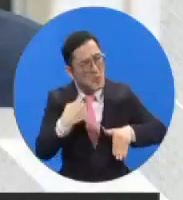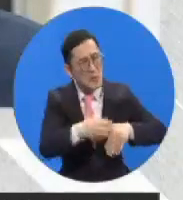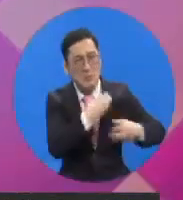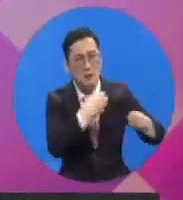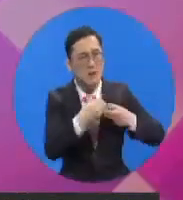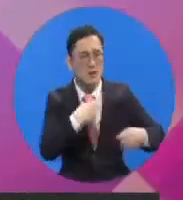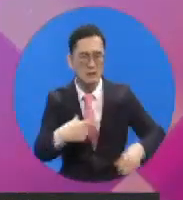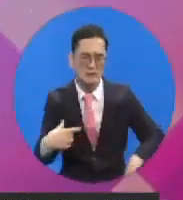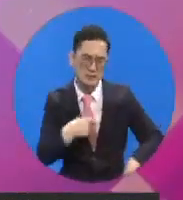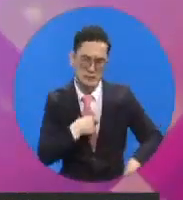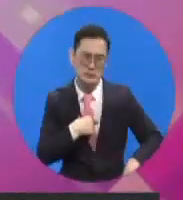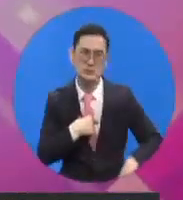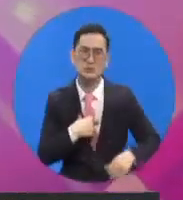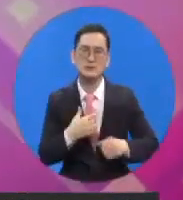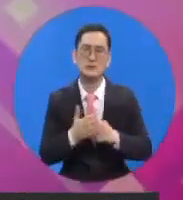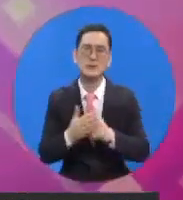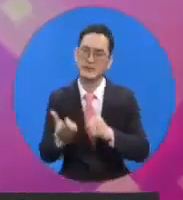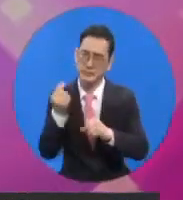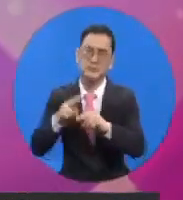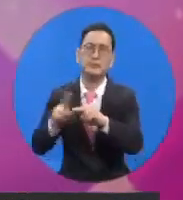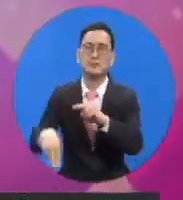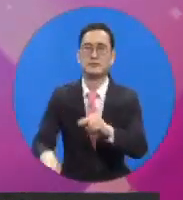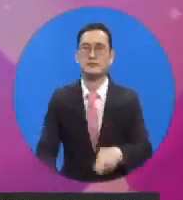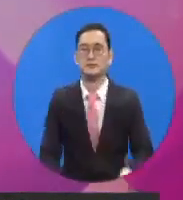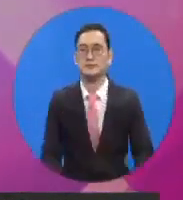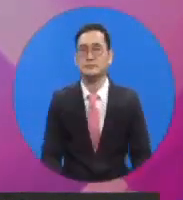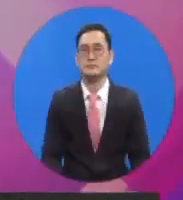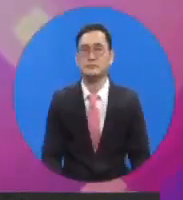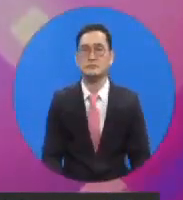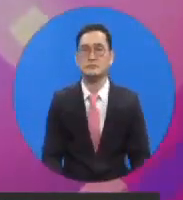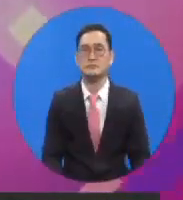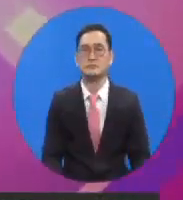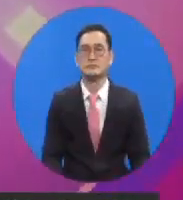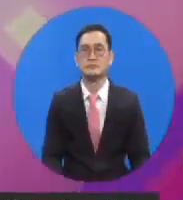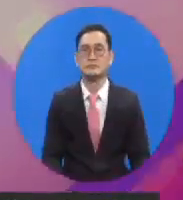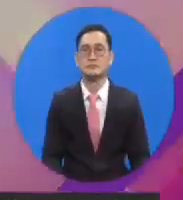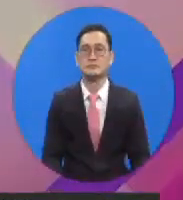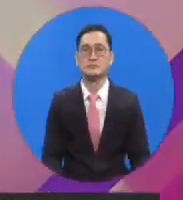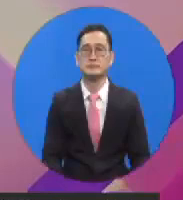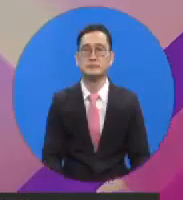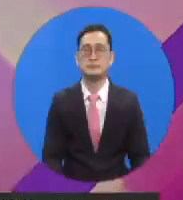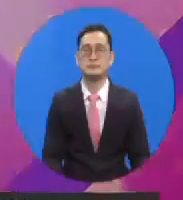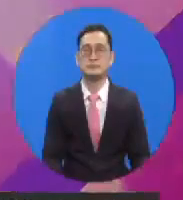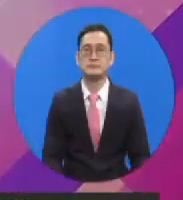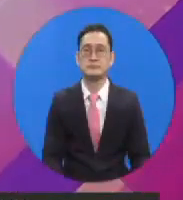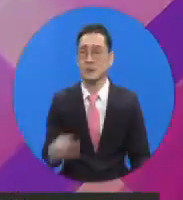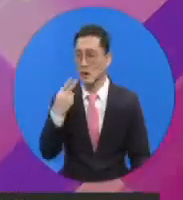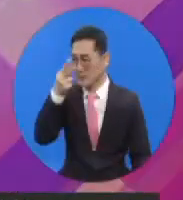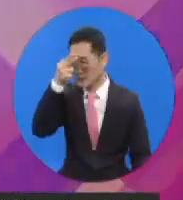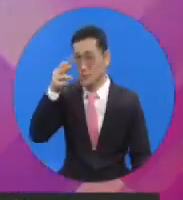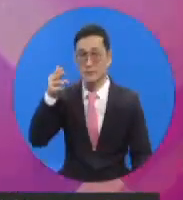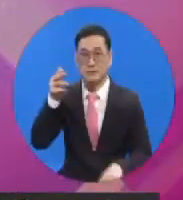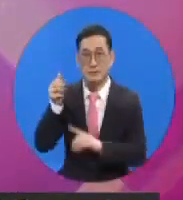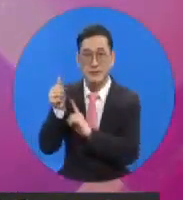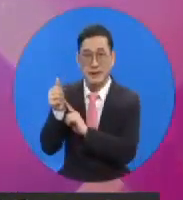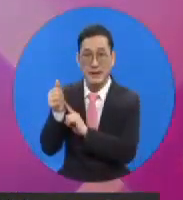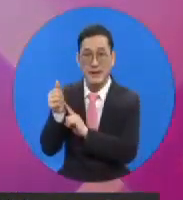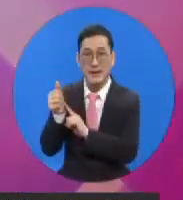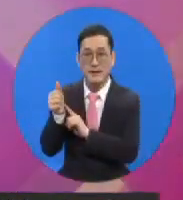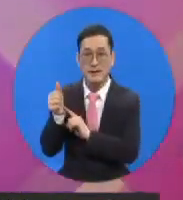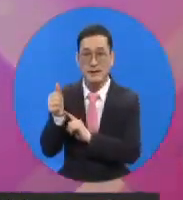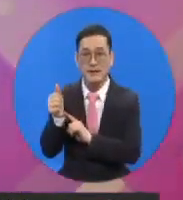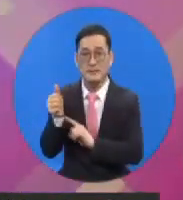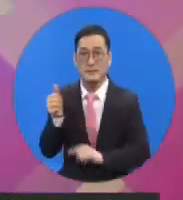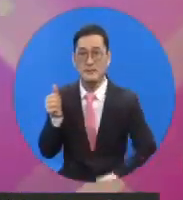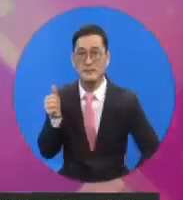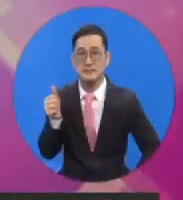한동훈 검사장에 대해서 식물총장이라고 부르는 내가 무슨 수로 비호할 수 있겠냐 라면서 김병민 비대위원님